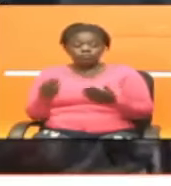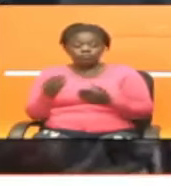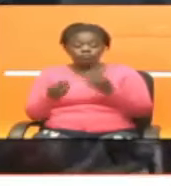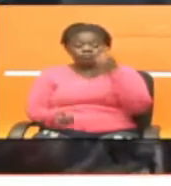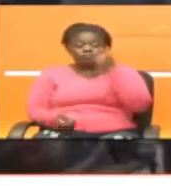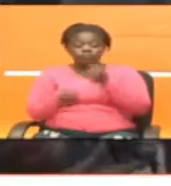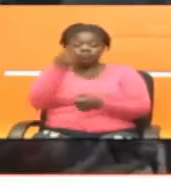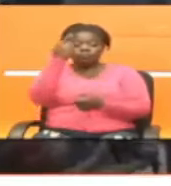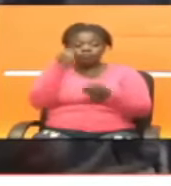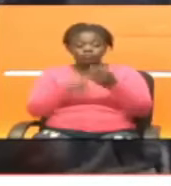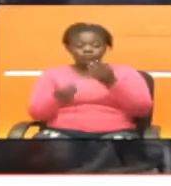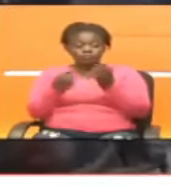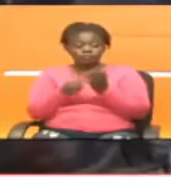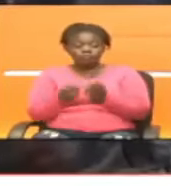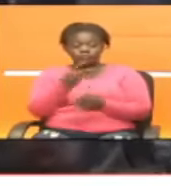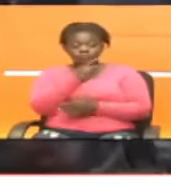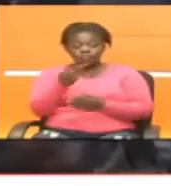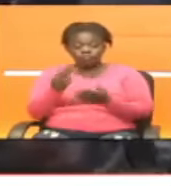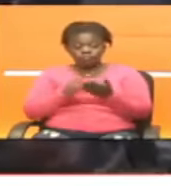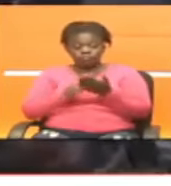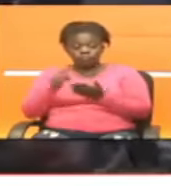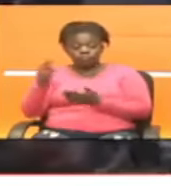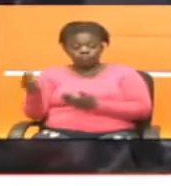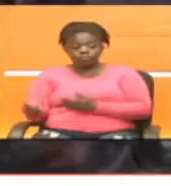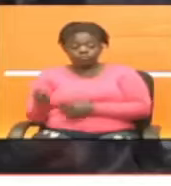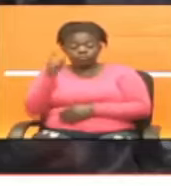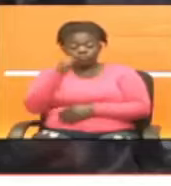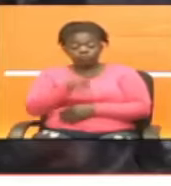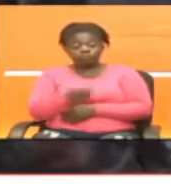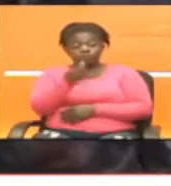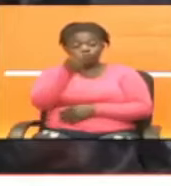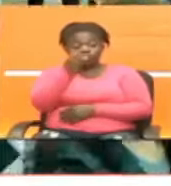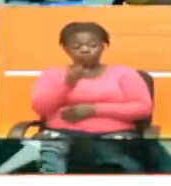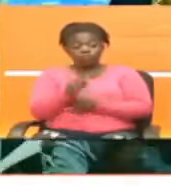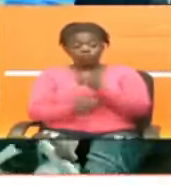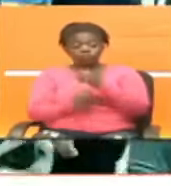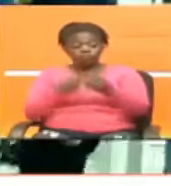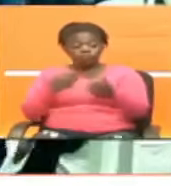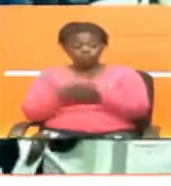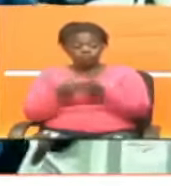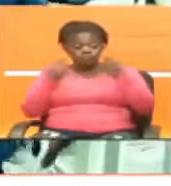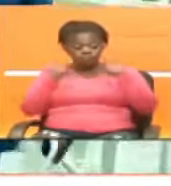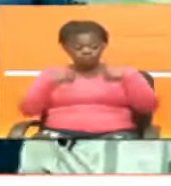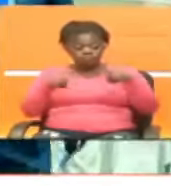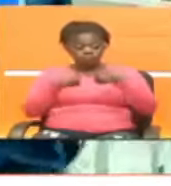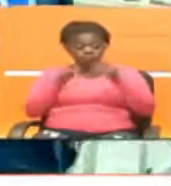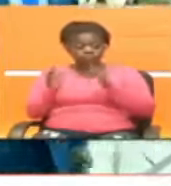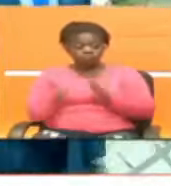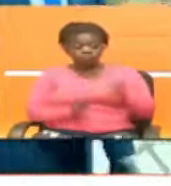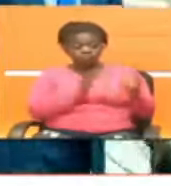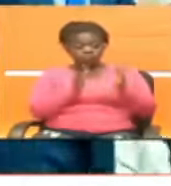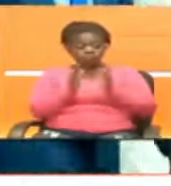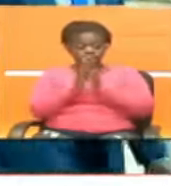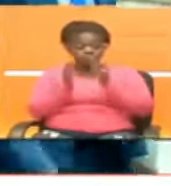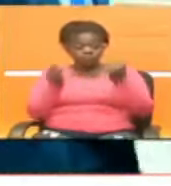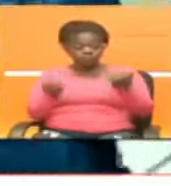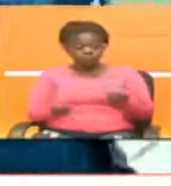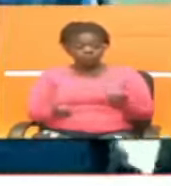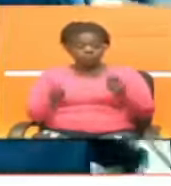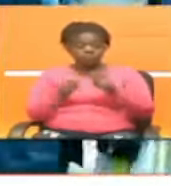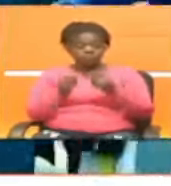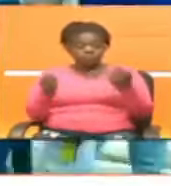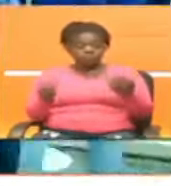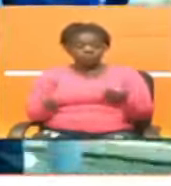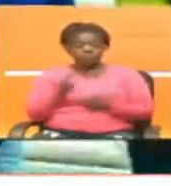22 ng'abatuukirivu Giweze emyaka 6 bukyanga balangirirwa bwe bati batekeddwa mu misa eyindidde mu loteeko y'omutukuvu